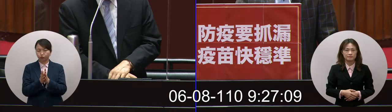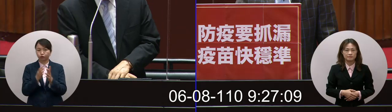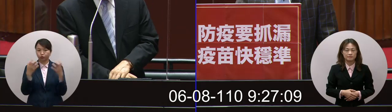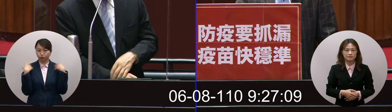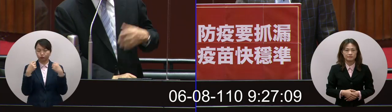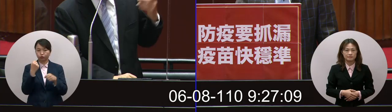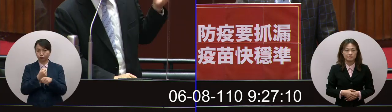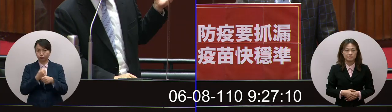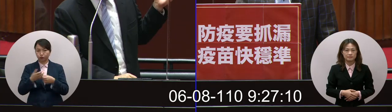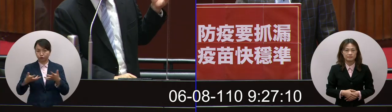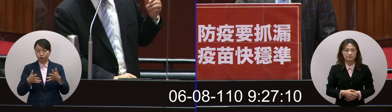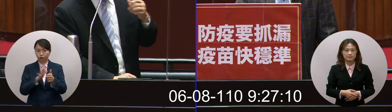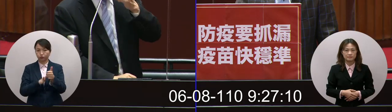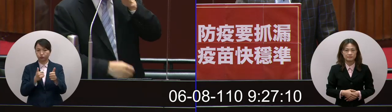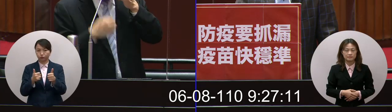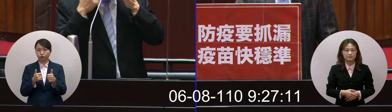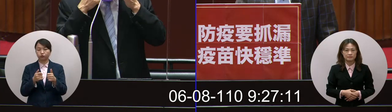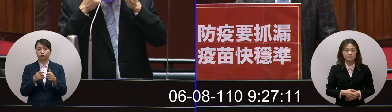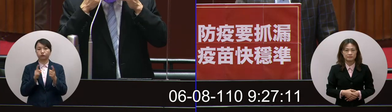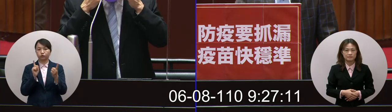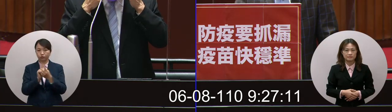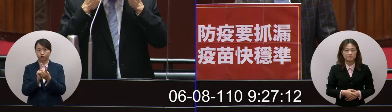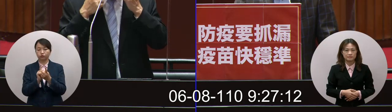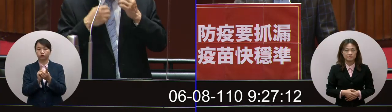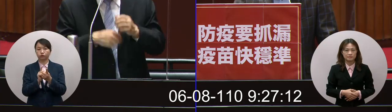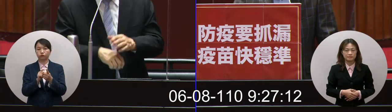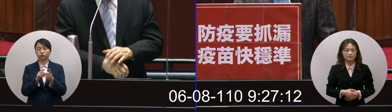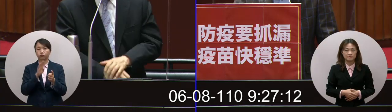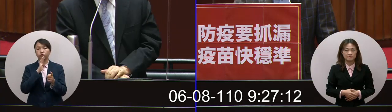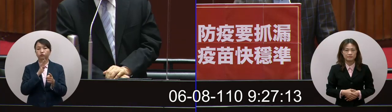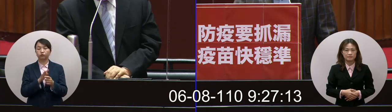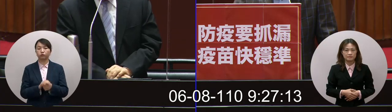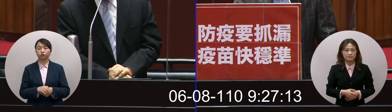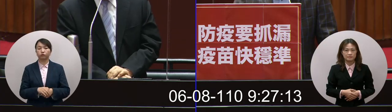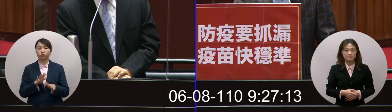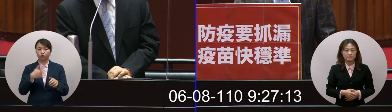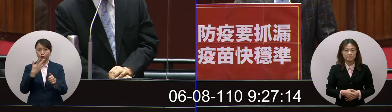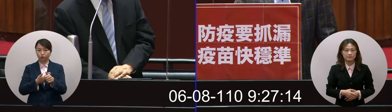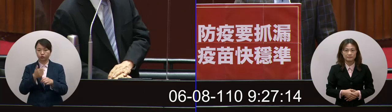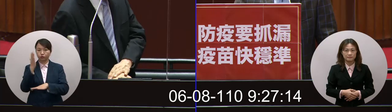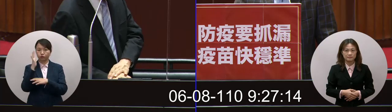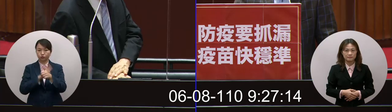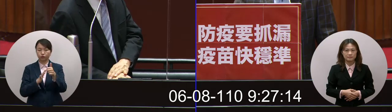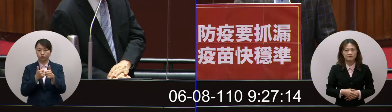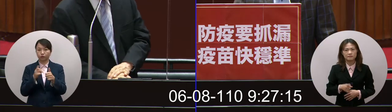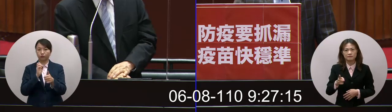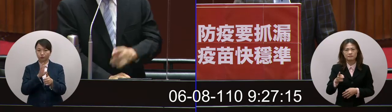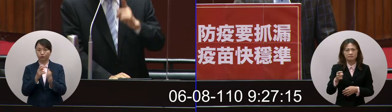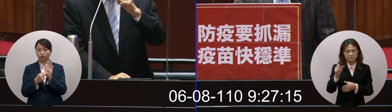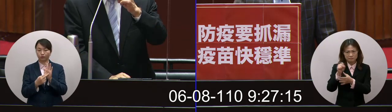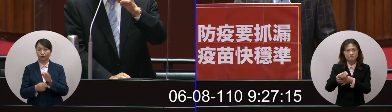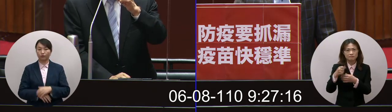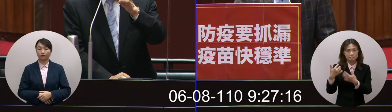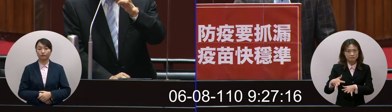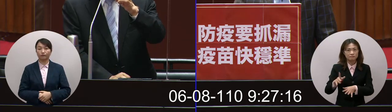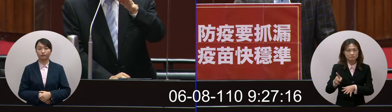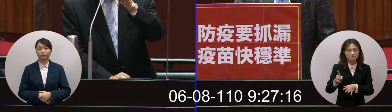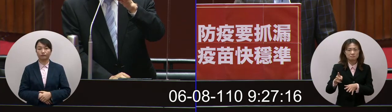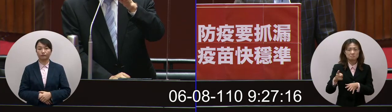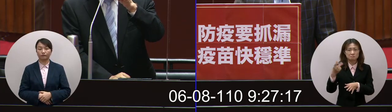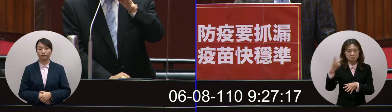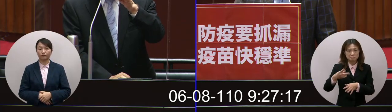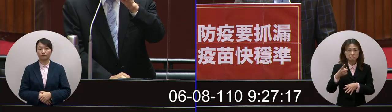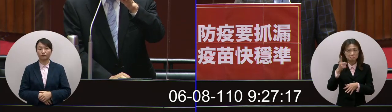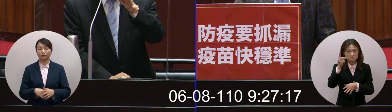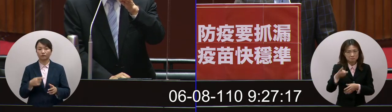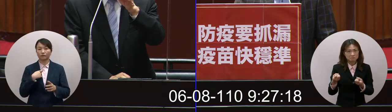的，咱节目委员，哎，咱的罗秉成委员， 你搞我答应讲，你后边来处理这种，别个出海人